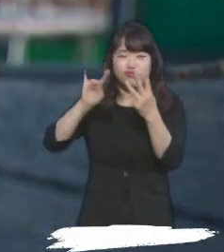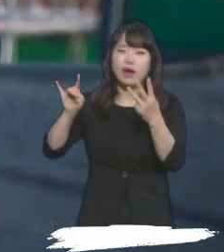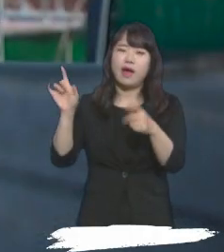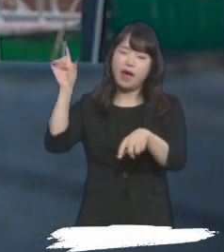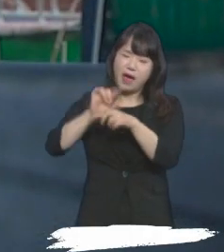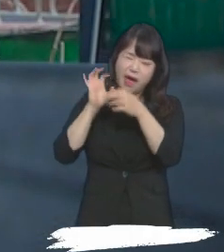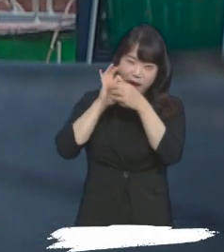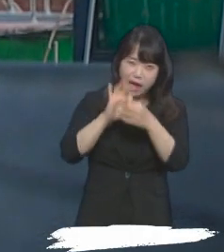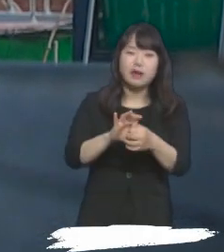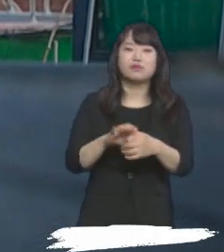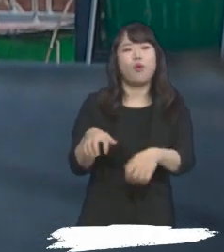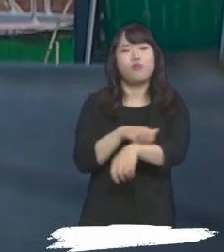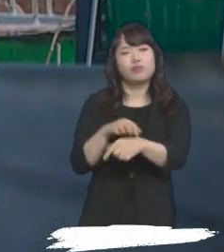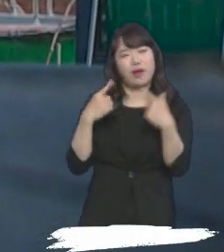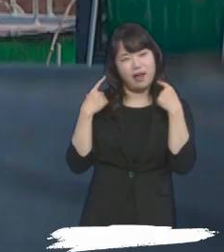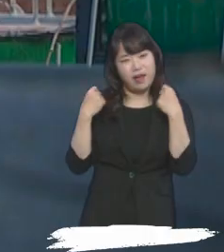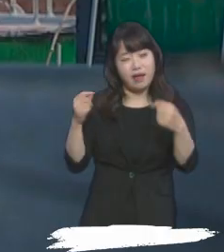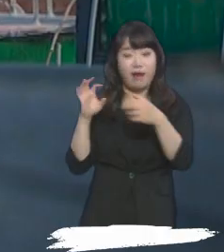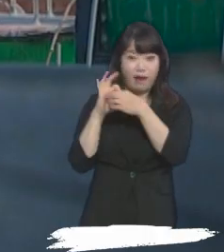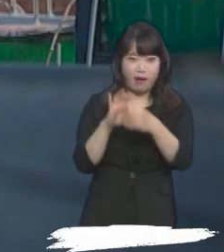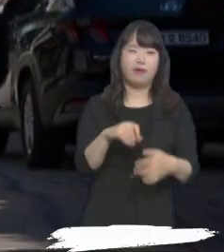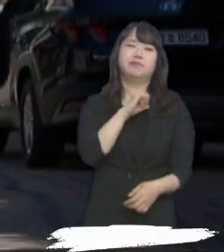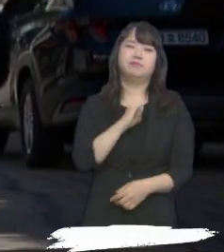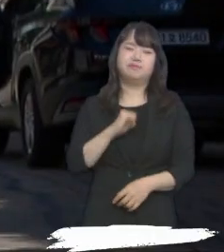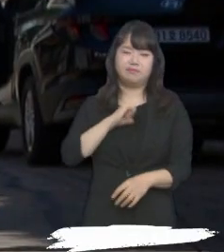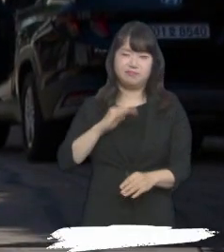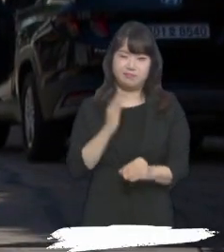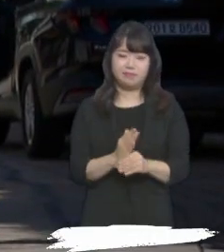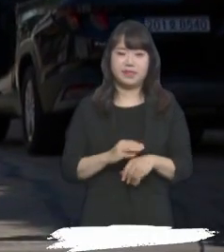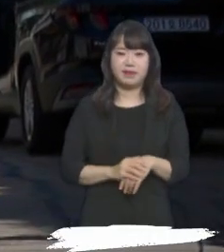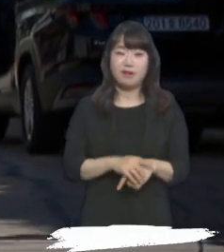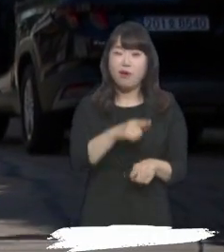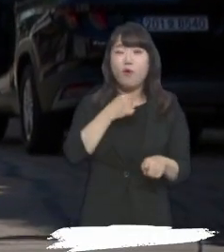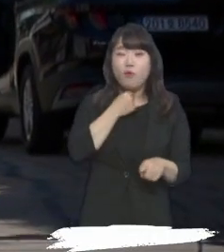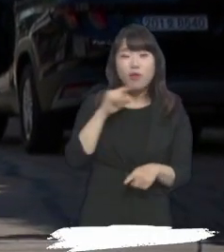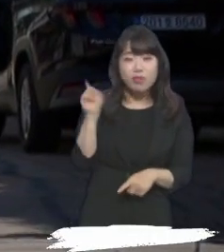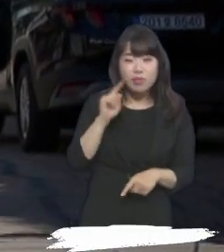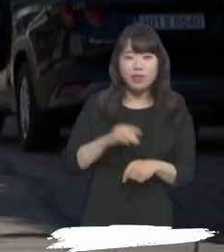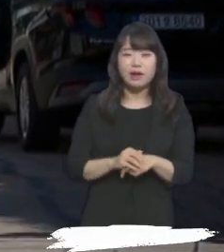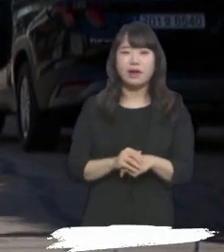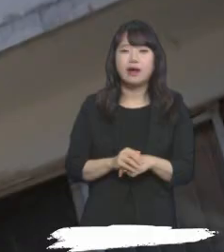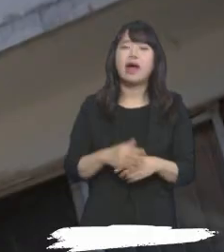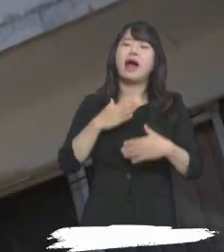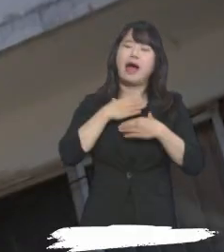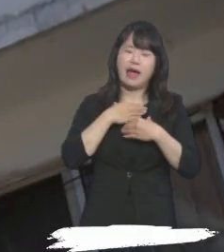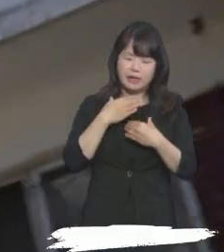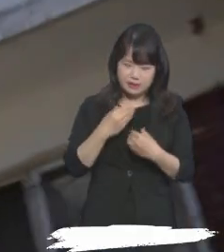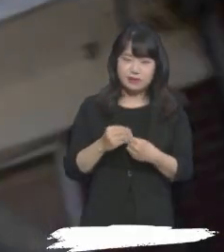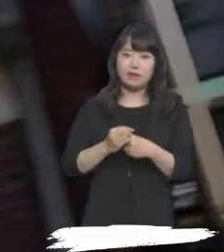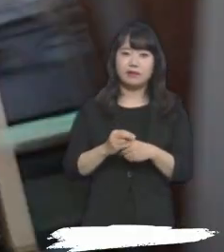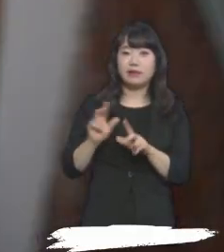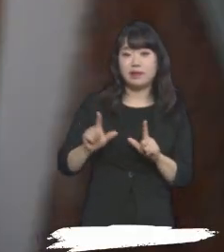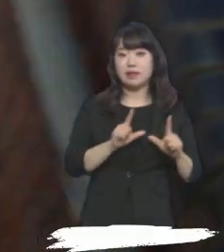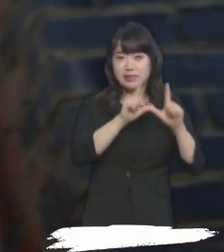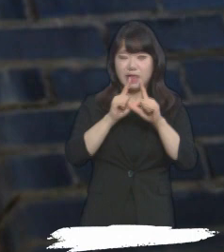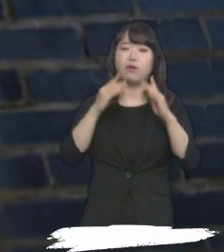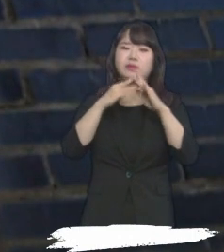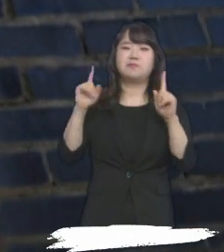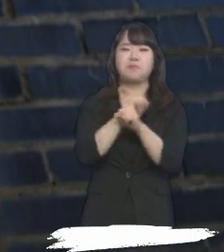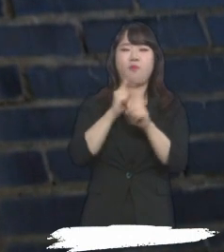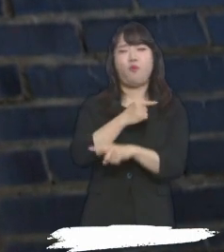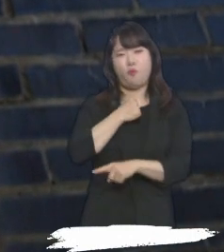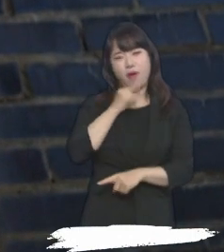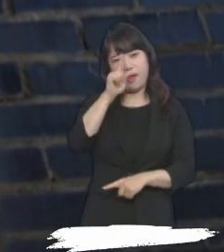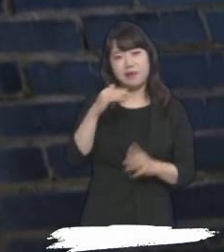당장 불편한 생활을 수십 년째 견디고 있습니다. 그들이 바라는 것은 그저 안전하고 안락한 주거